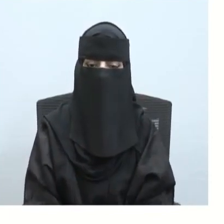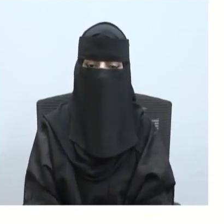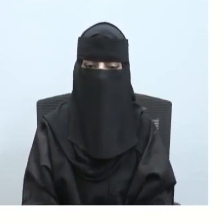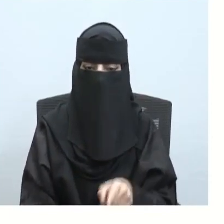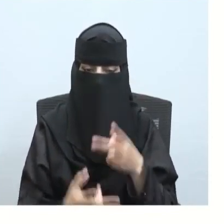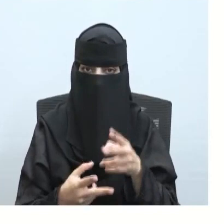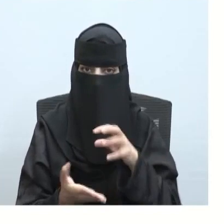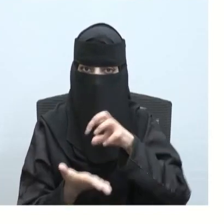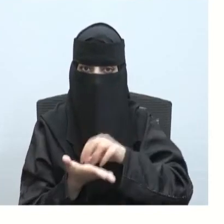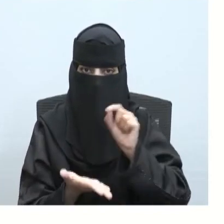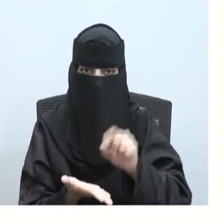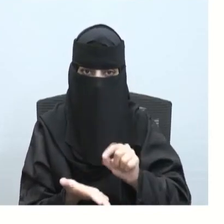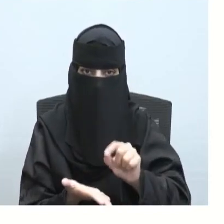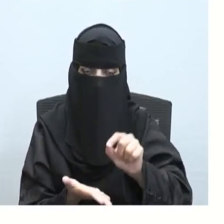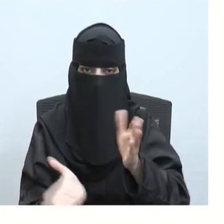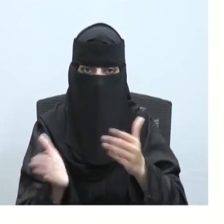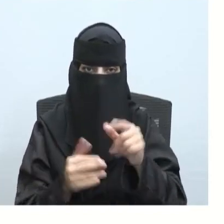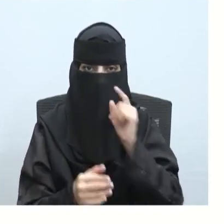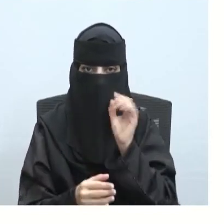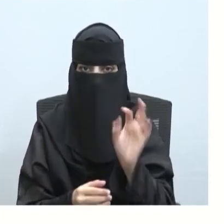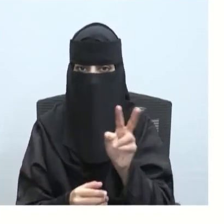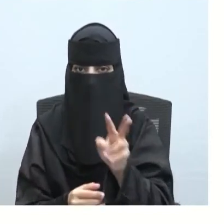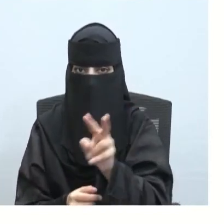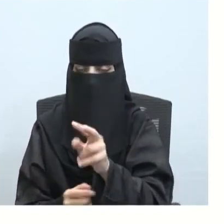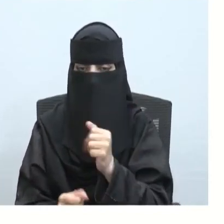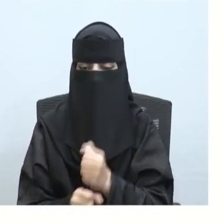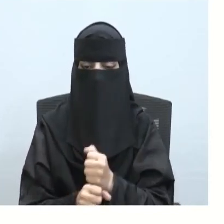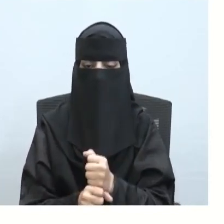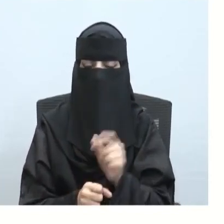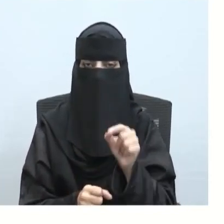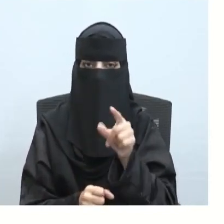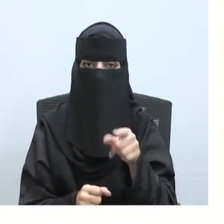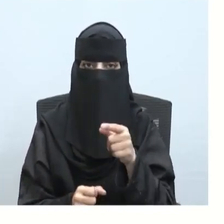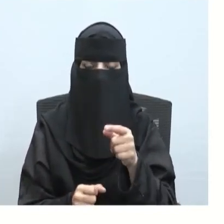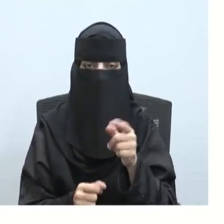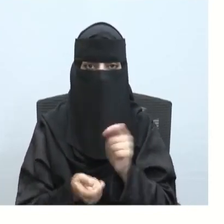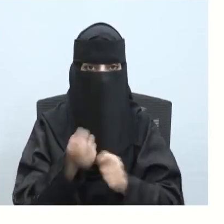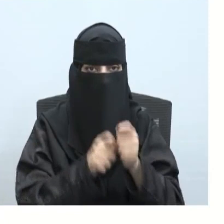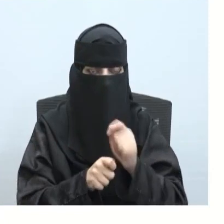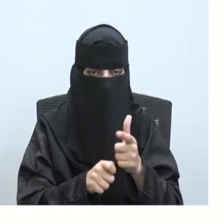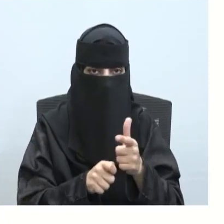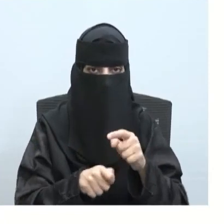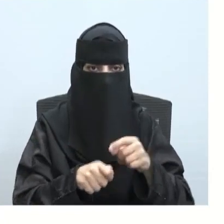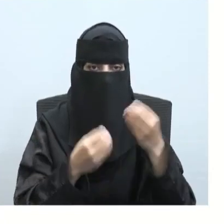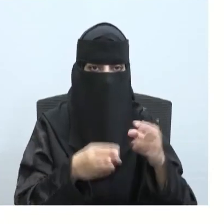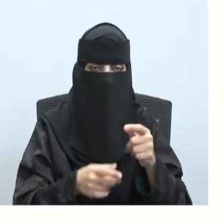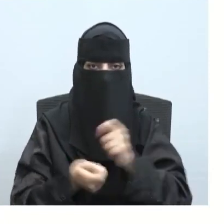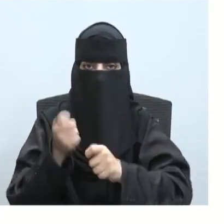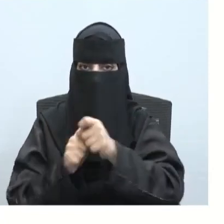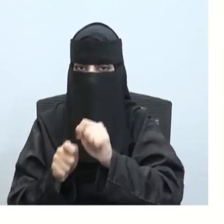وسيتم وضع علامات على الحاويات وفقا لمحتوياتها من مواد قابلة للتلف ومواد طويلة